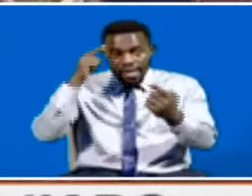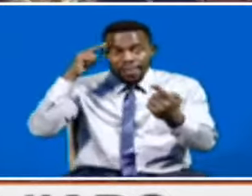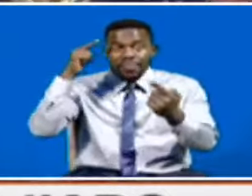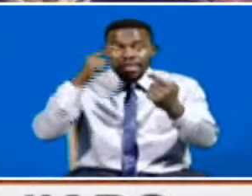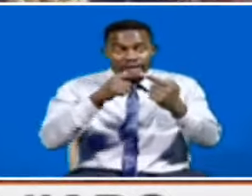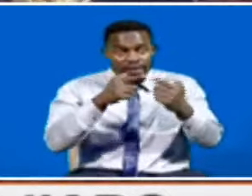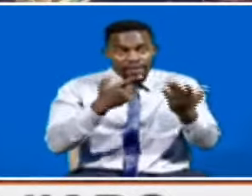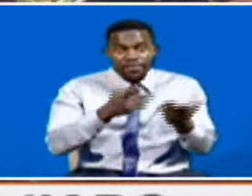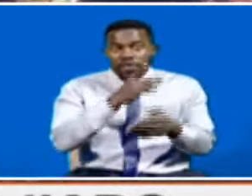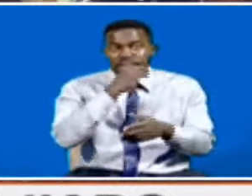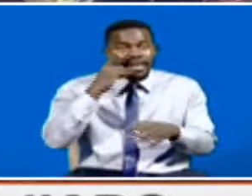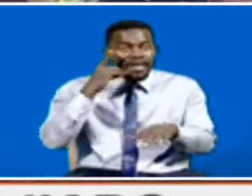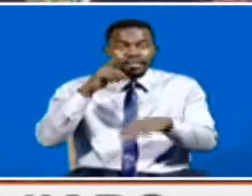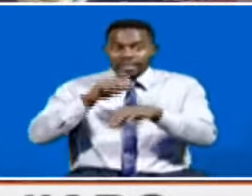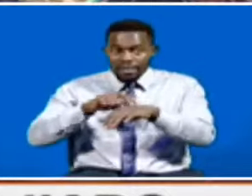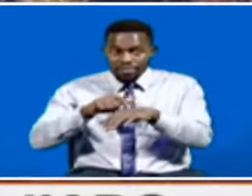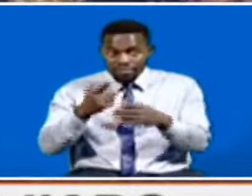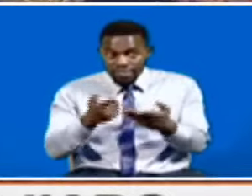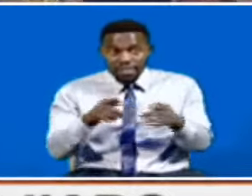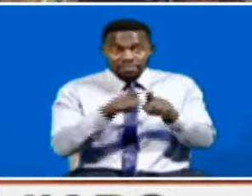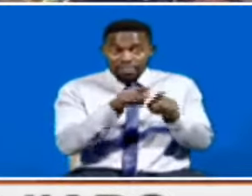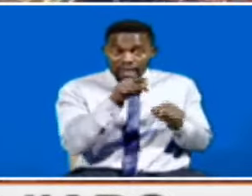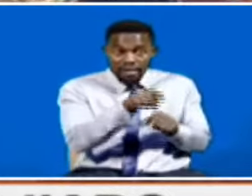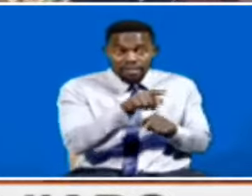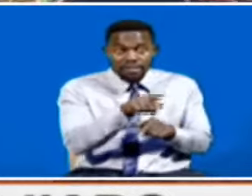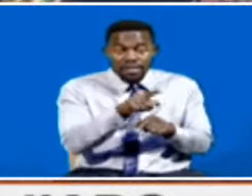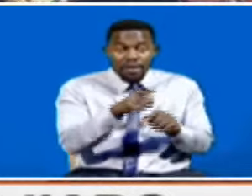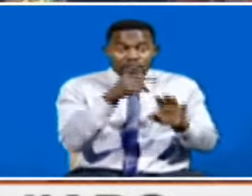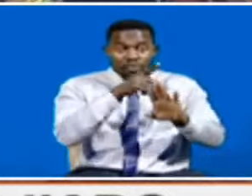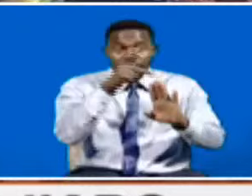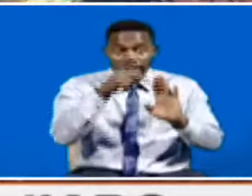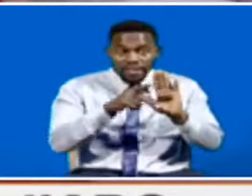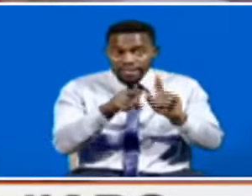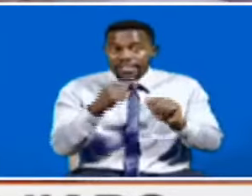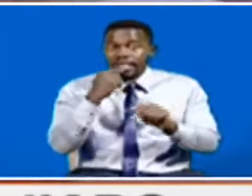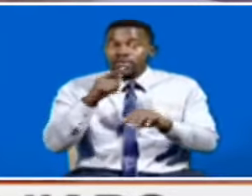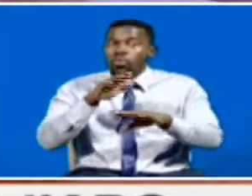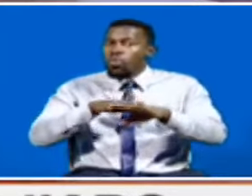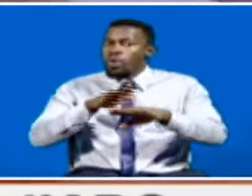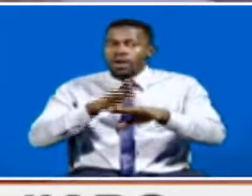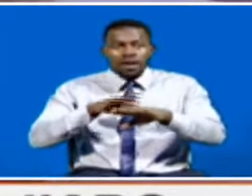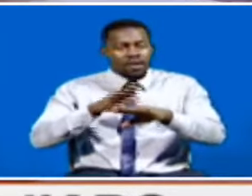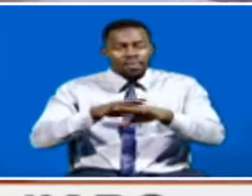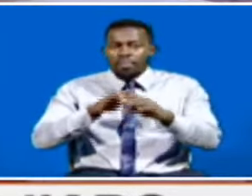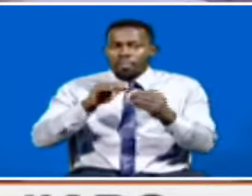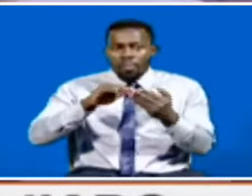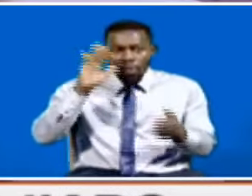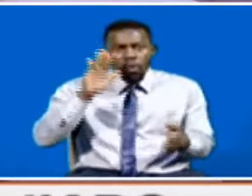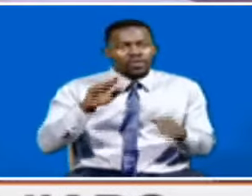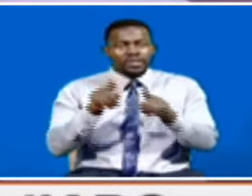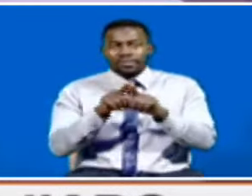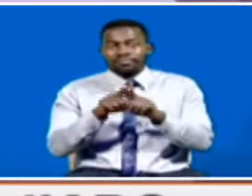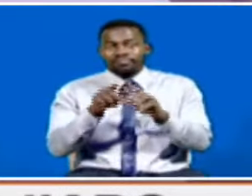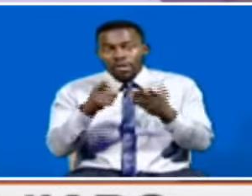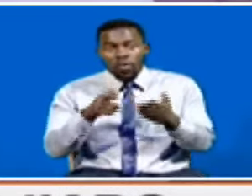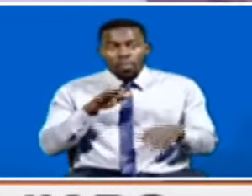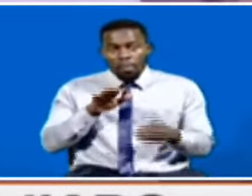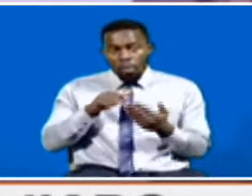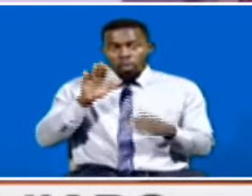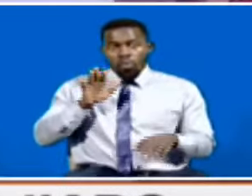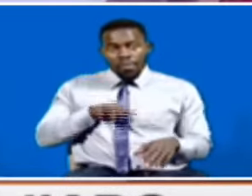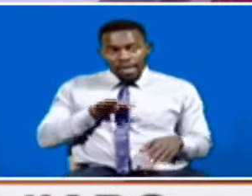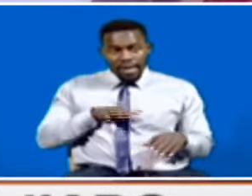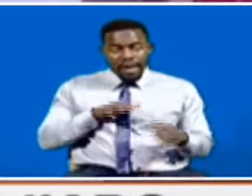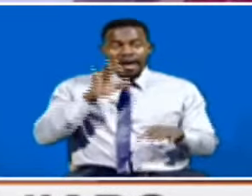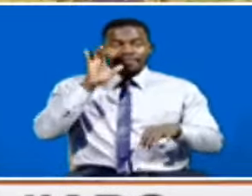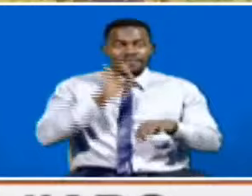kiangazi. Mkurugenzi mkuu wa shirika hilo David Saini amesema hatua hiyo ilijiri baada ya kuona kwamba kina mama huathirika